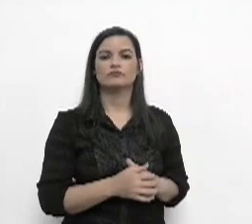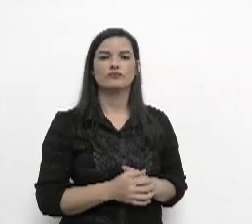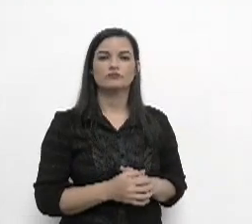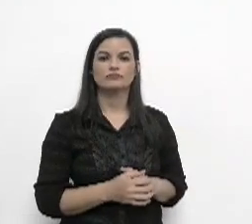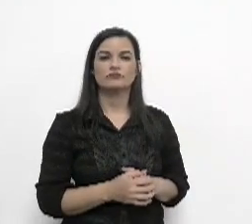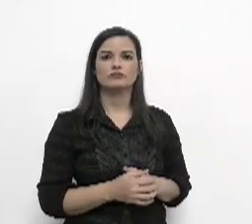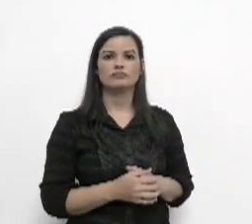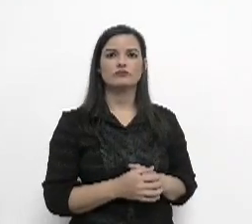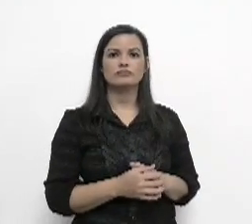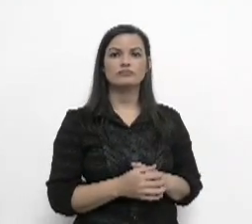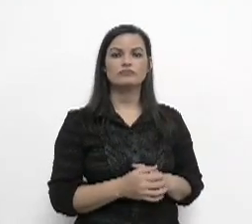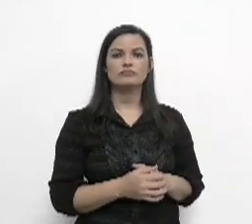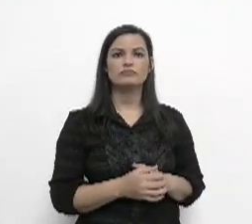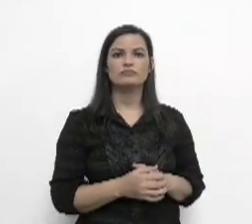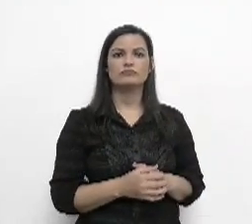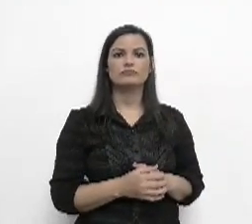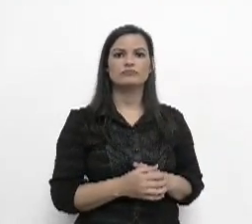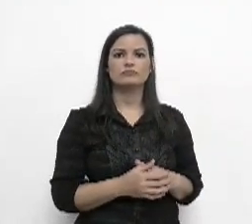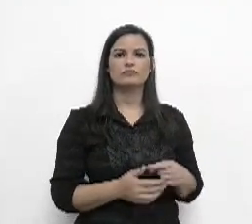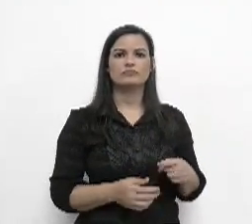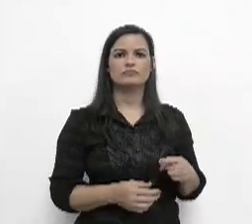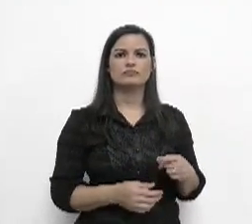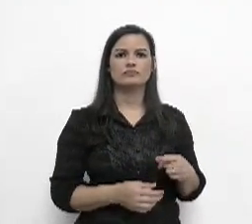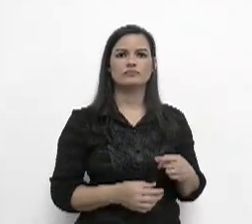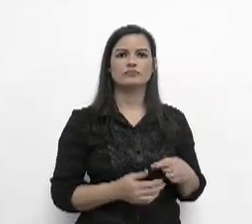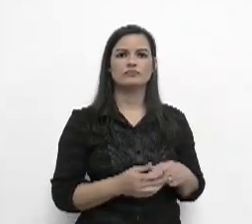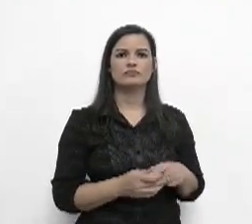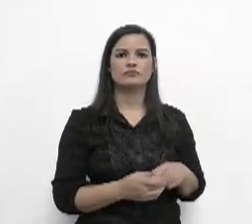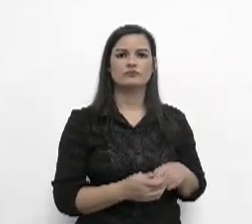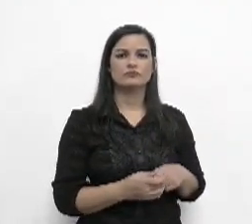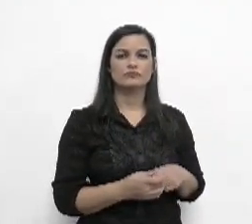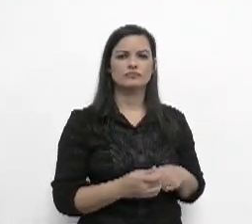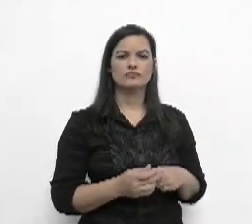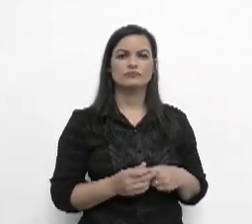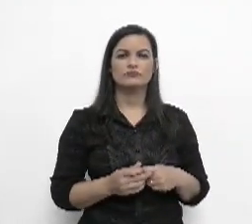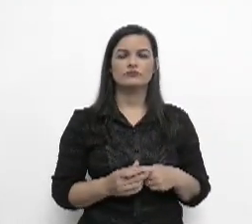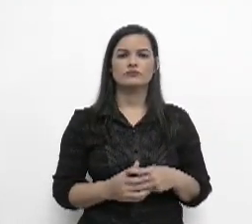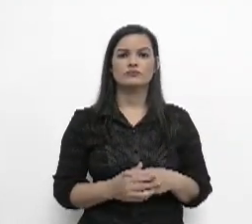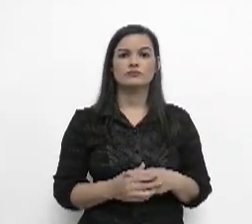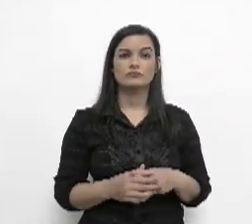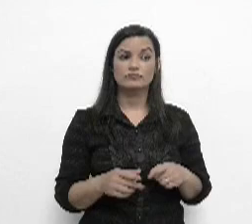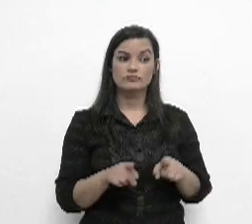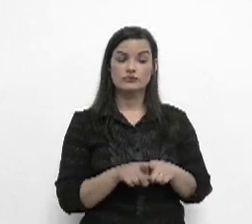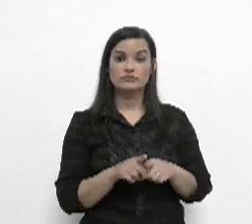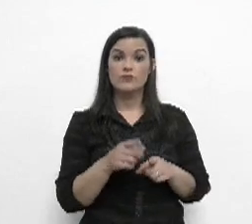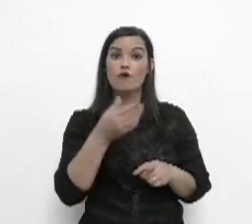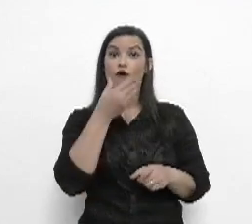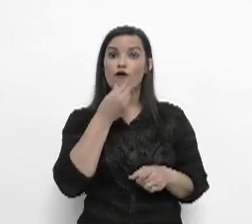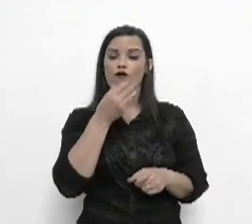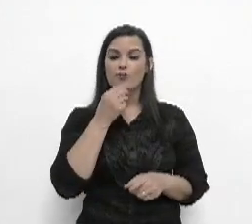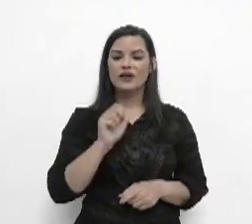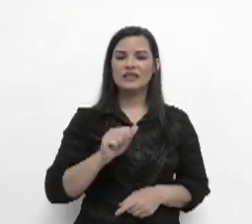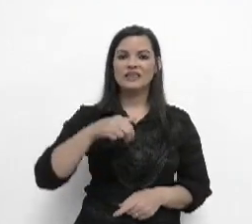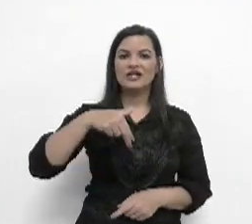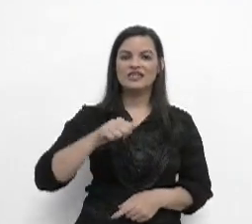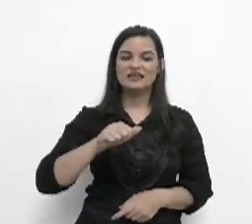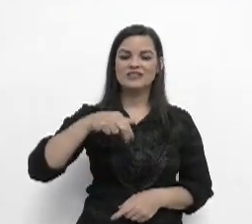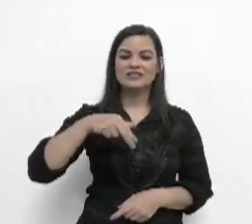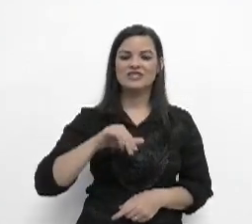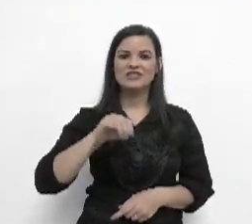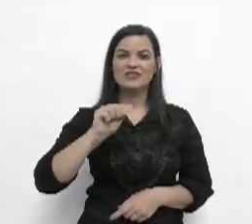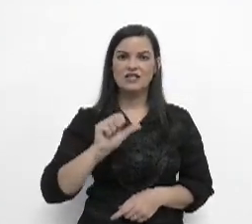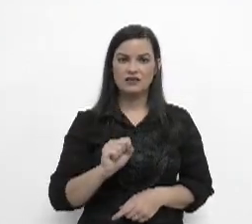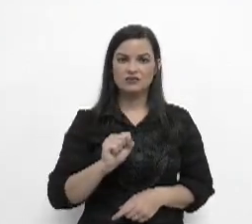보내어서 안수하여 사울의 눈을 다시 뜨게 했죠. E vemos o texto que Ananias é enviado para que viesse a